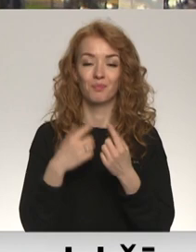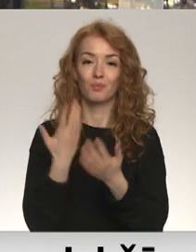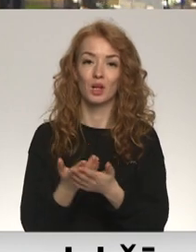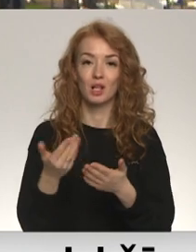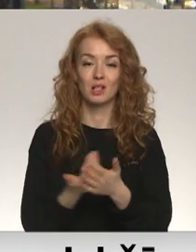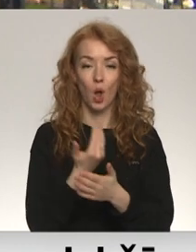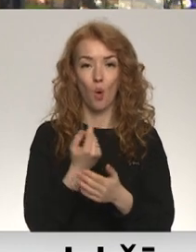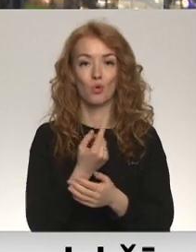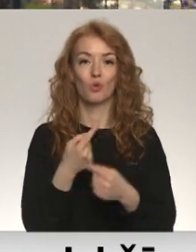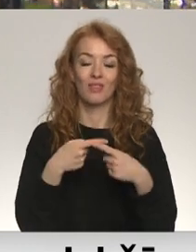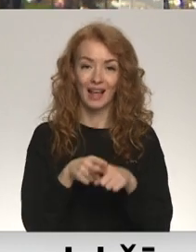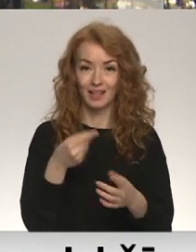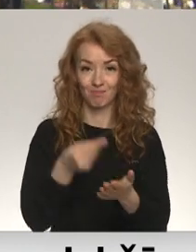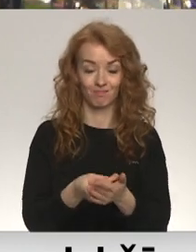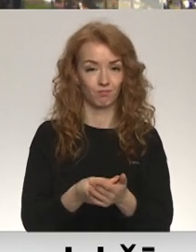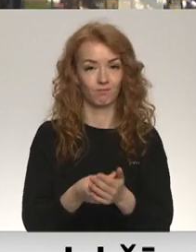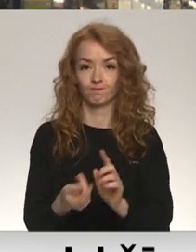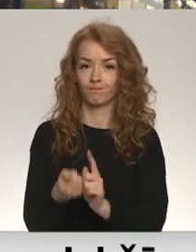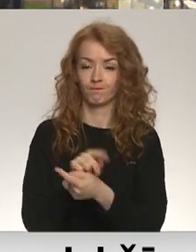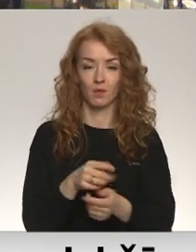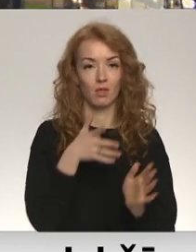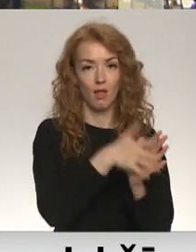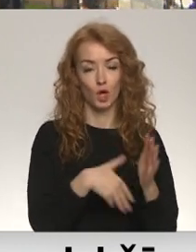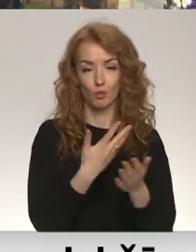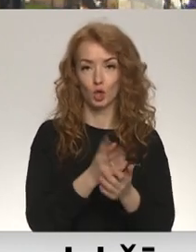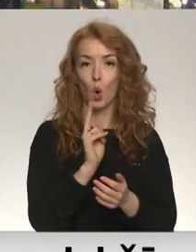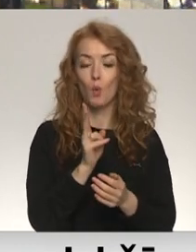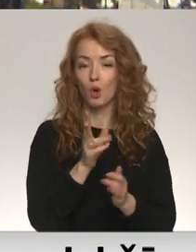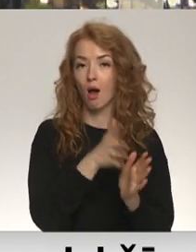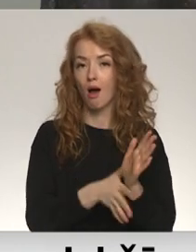medicīnas iekārtu iegādē, tērēt komunālo rēķinu sekšanai.